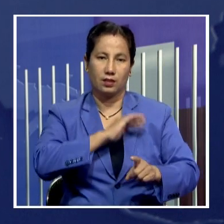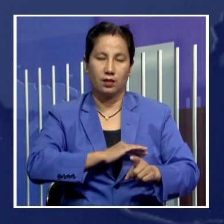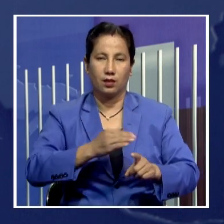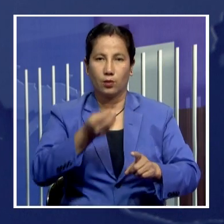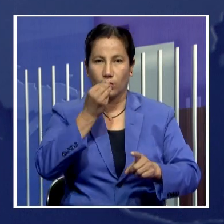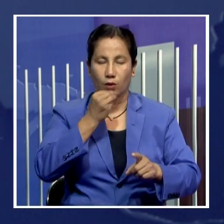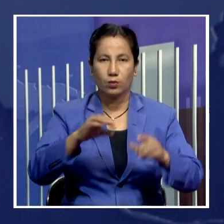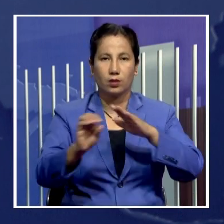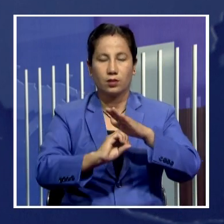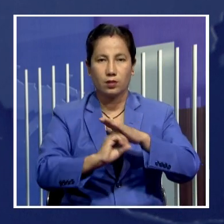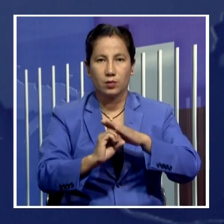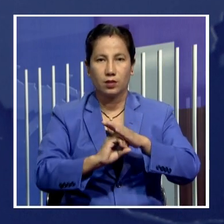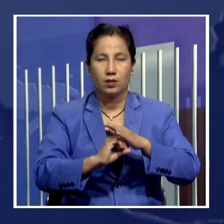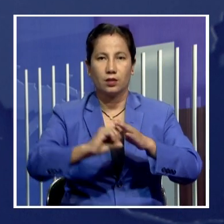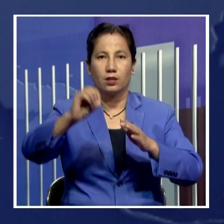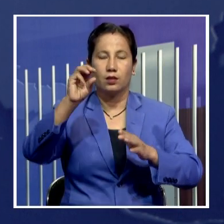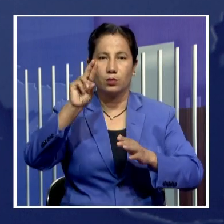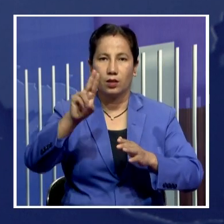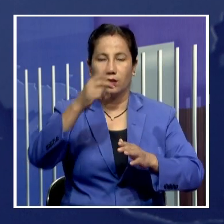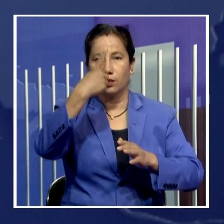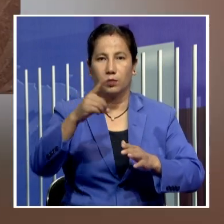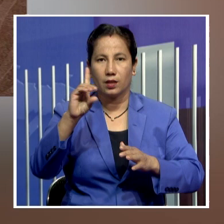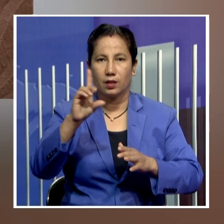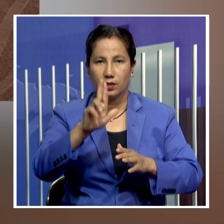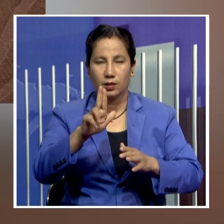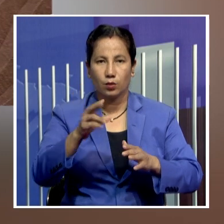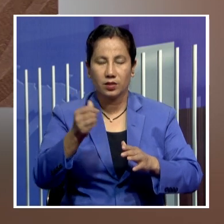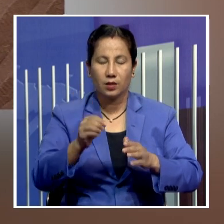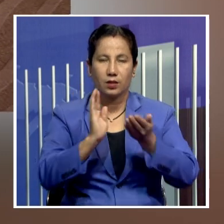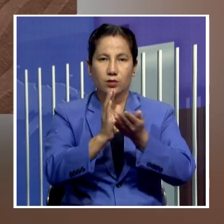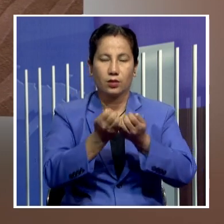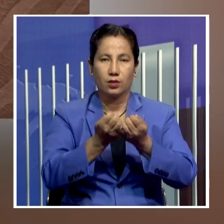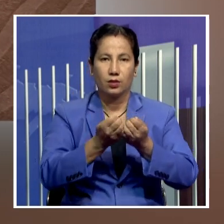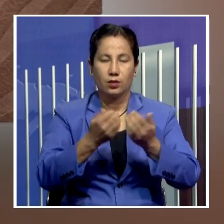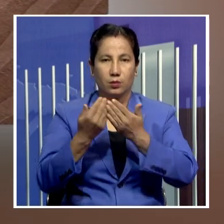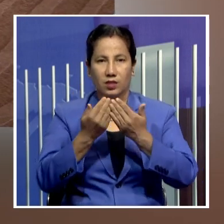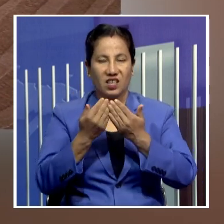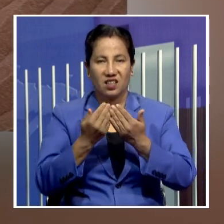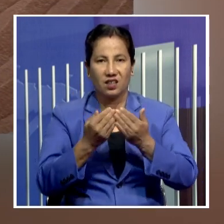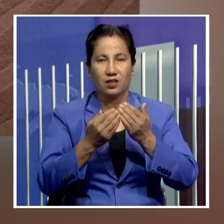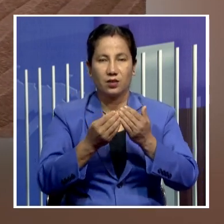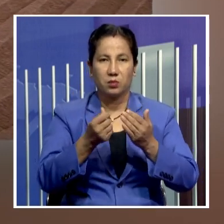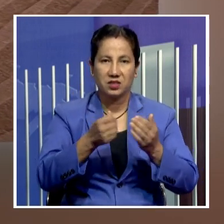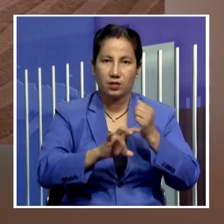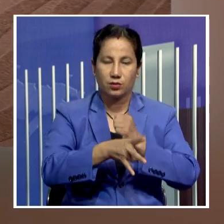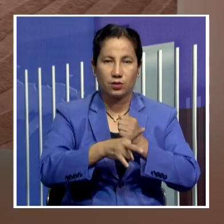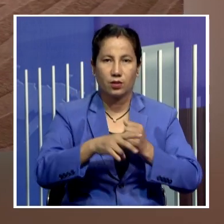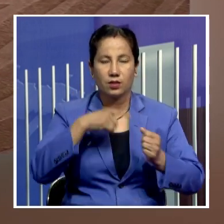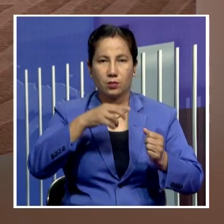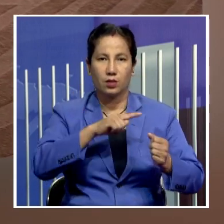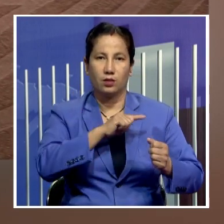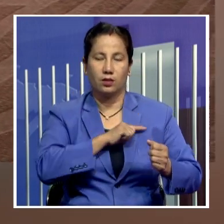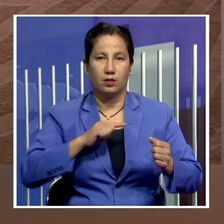संरक्षण समितिले भेटीको रकमबाट आर्थिक सहयोग गरेको छ। विद्यालयसँग आन्तरिक आम्दानीका स्रोत नभए र निजी स्रोतमा